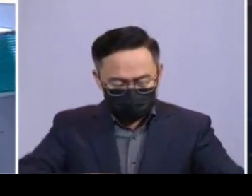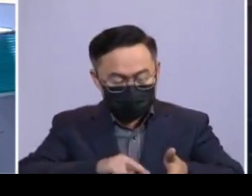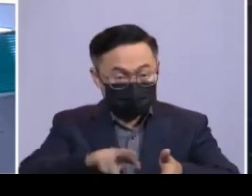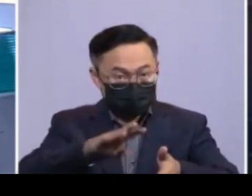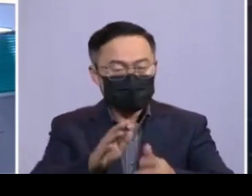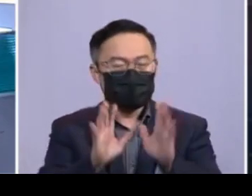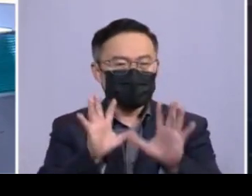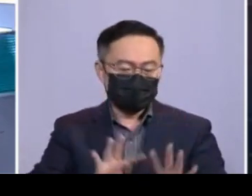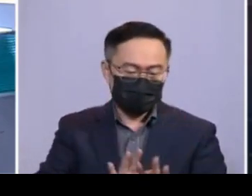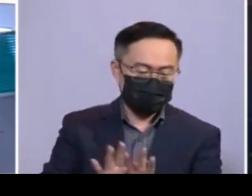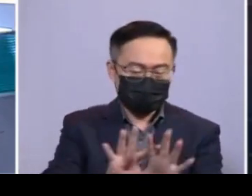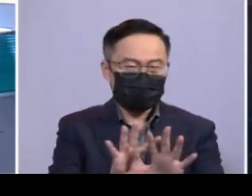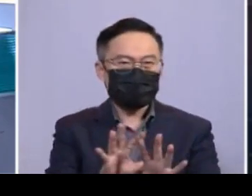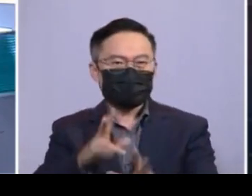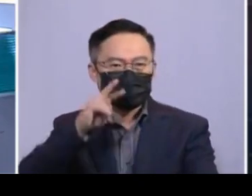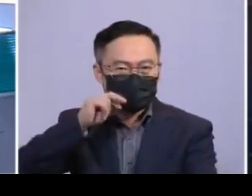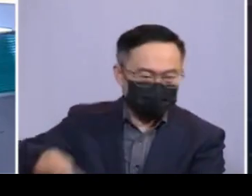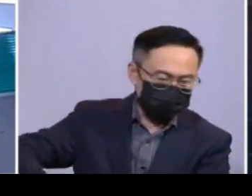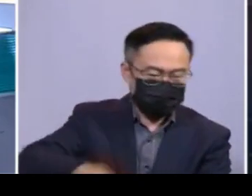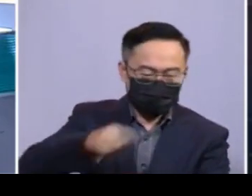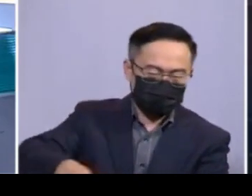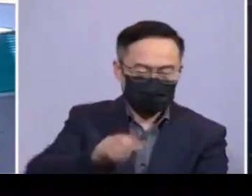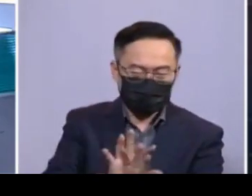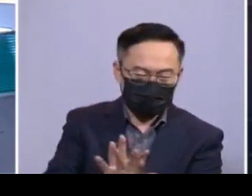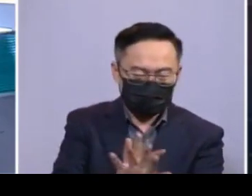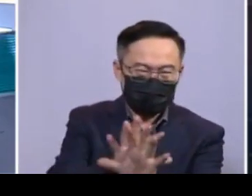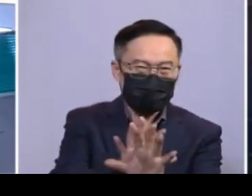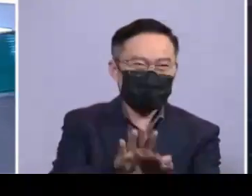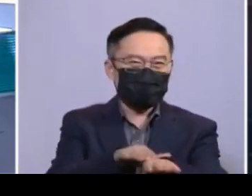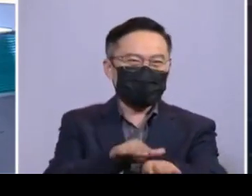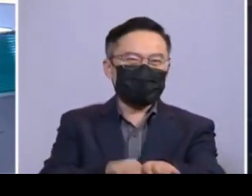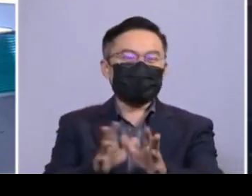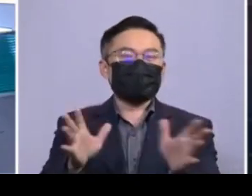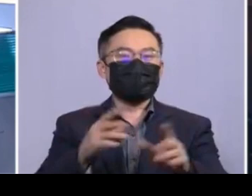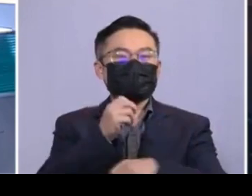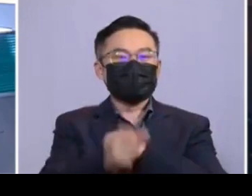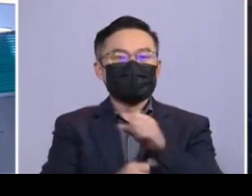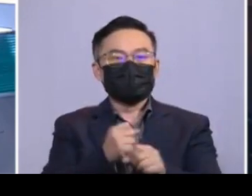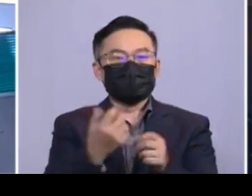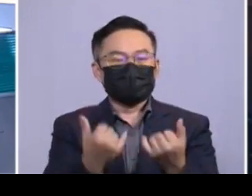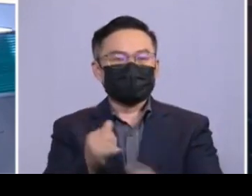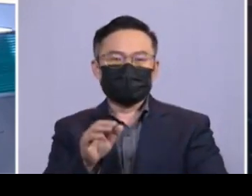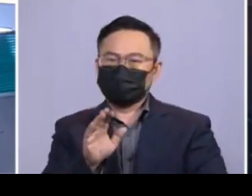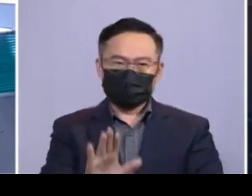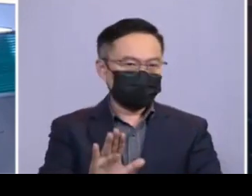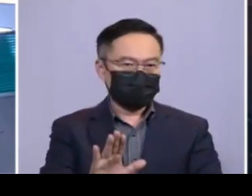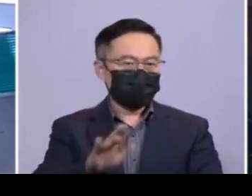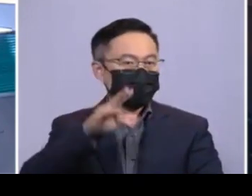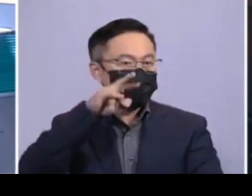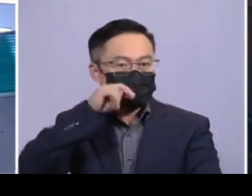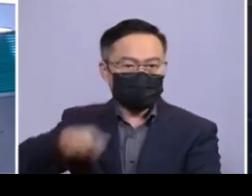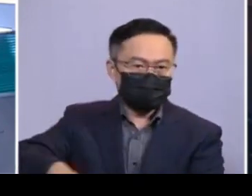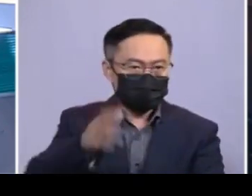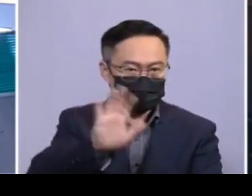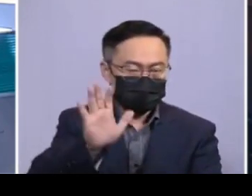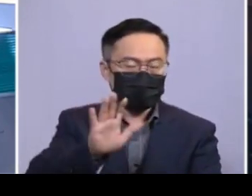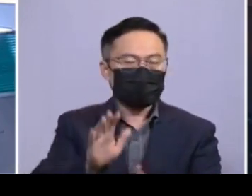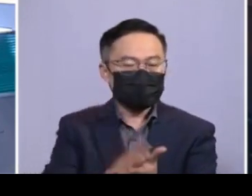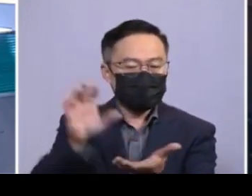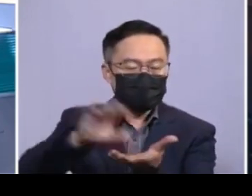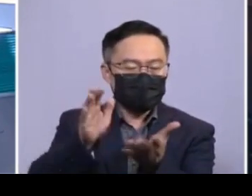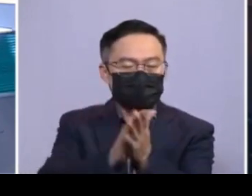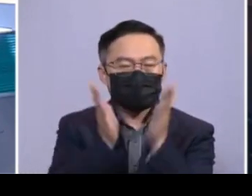หวยเต็มไปด้วยคนมาเล่นสาดน้ำใจนะฮะเลยนะแล้วก็เลยแต่ว่าปีนี้คือสัตว์ไม่ได้นะคะยังไงก็เข้าวัดทำบุญดีกว่าสามารถไปปะ